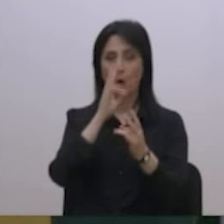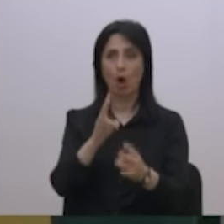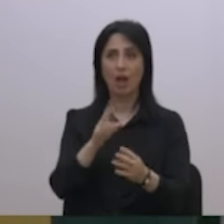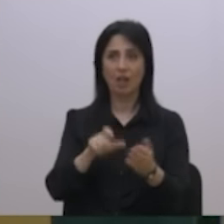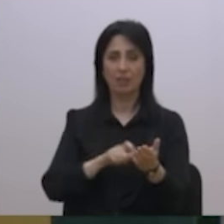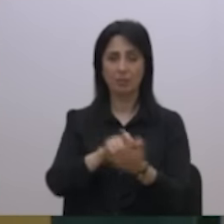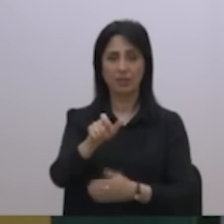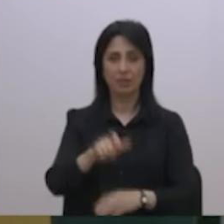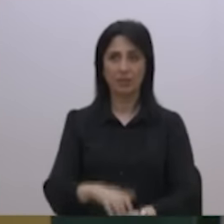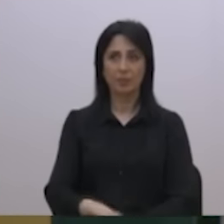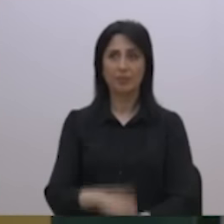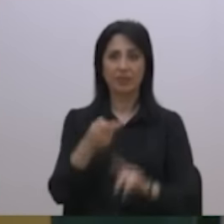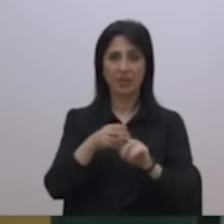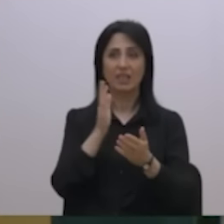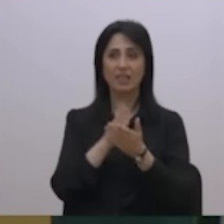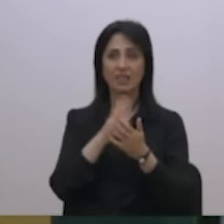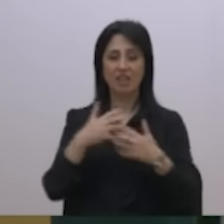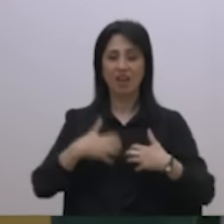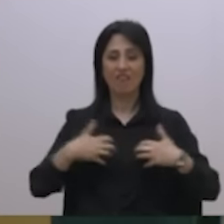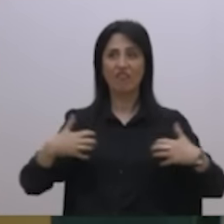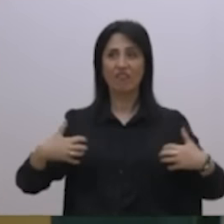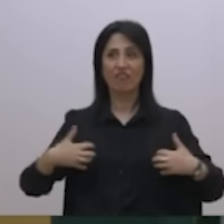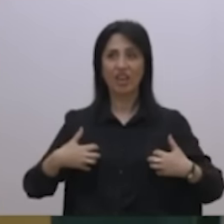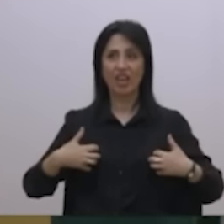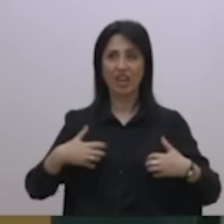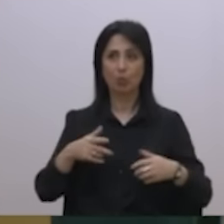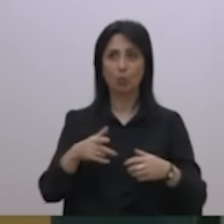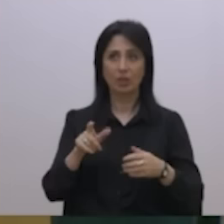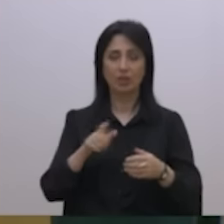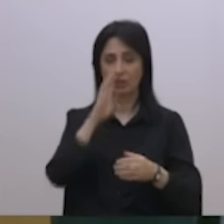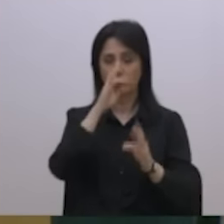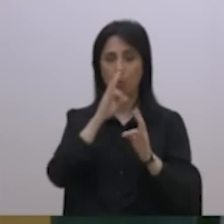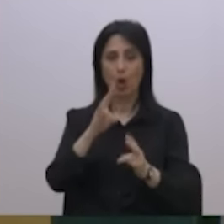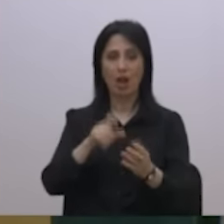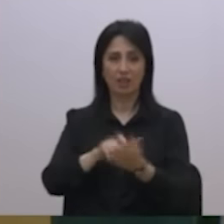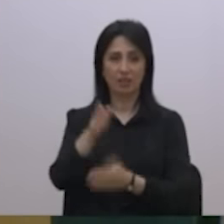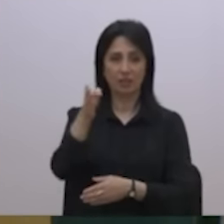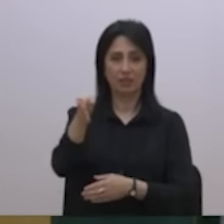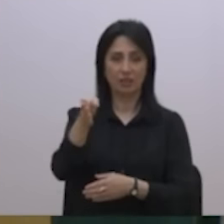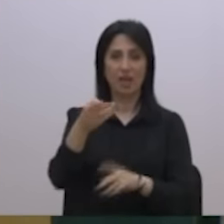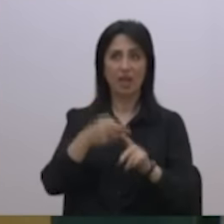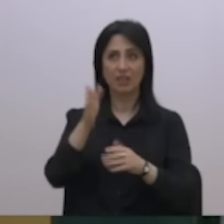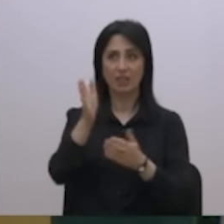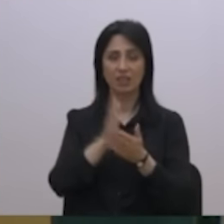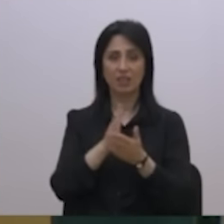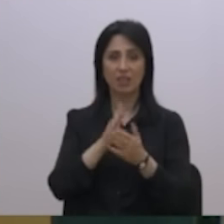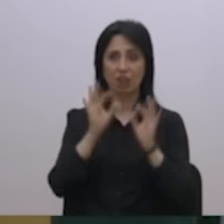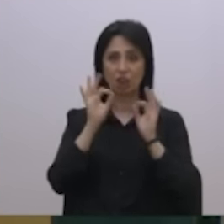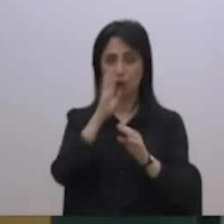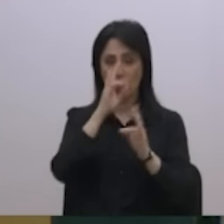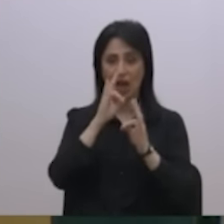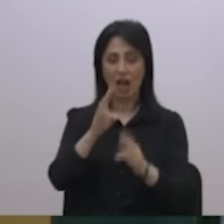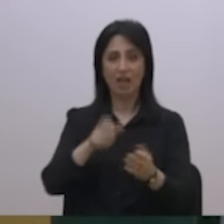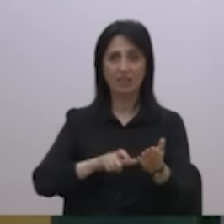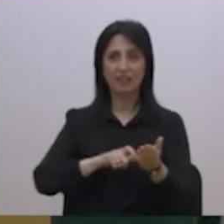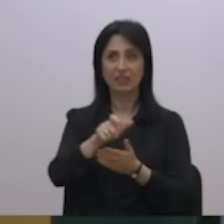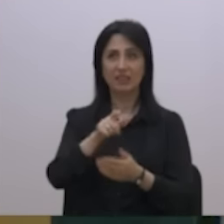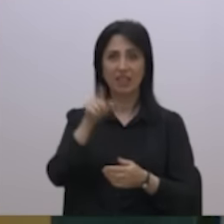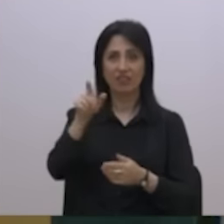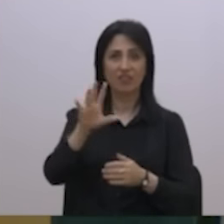გზა. ეს არის ველურობამდე მისული მოღალატეების გზა. აი ეს არის სწორედ ის ღალატის გზა, რომელსაც